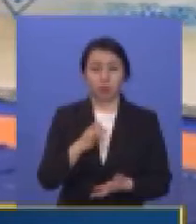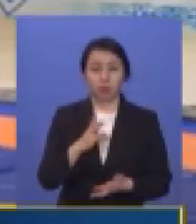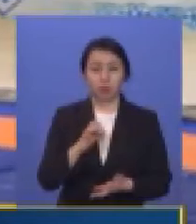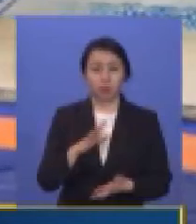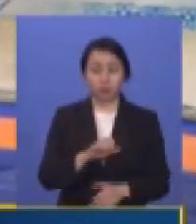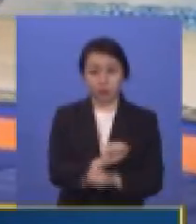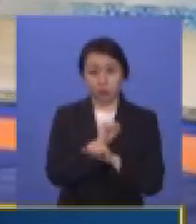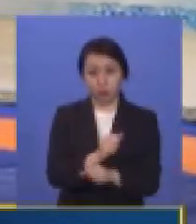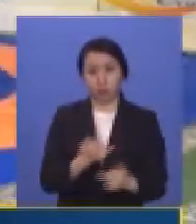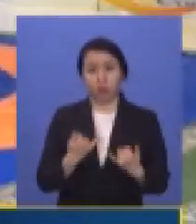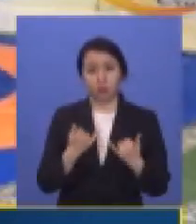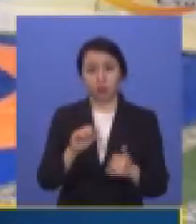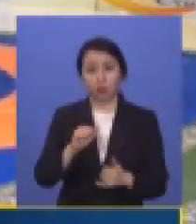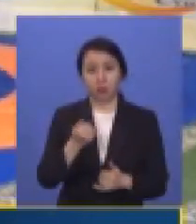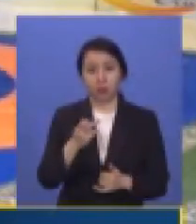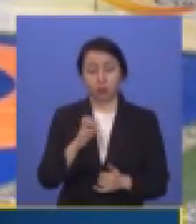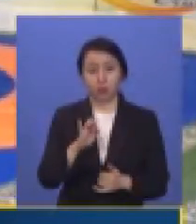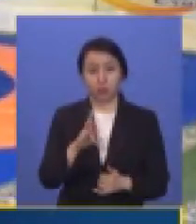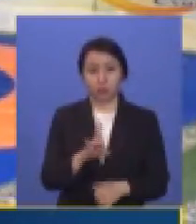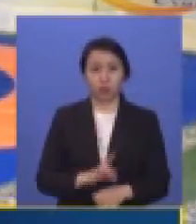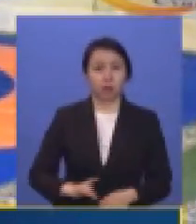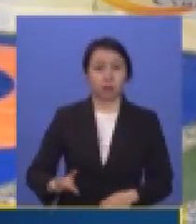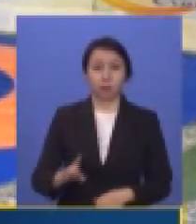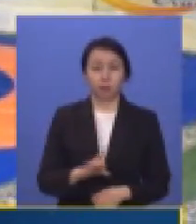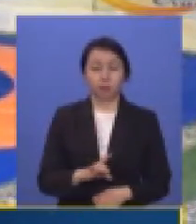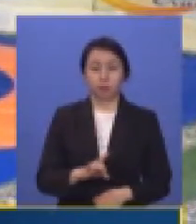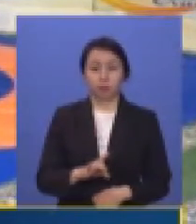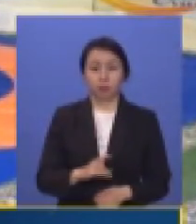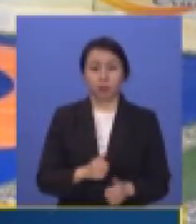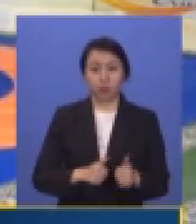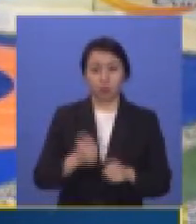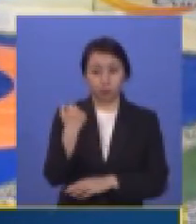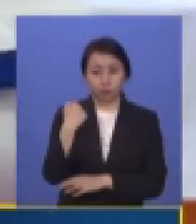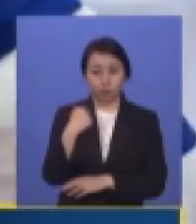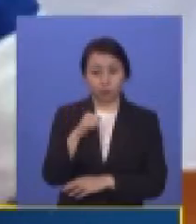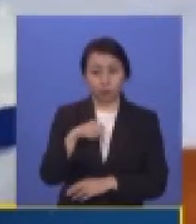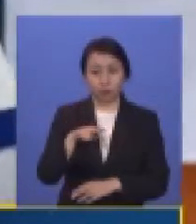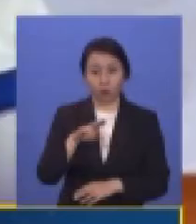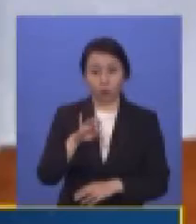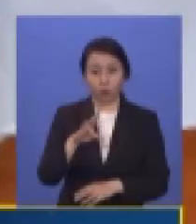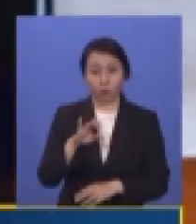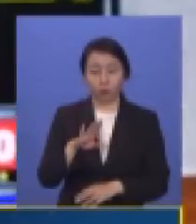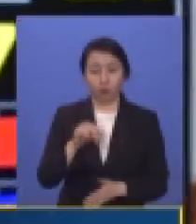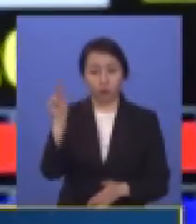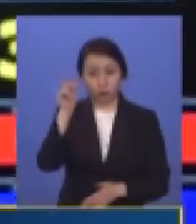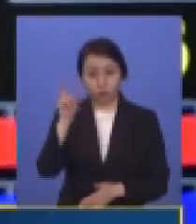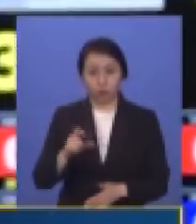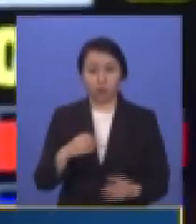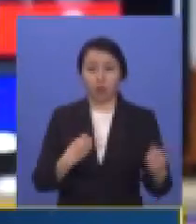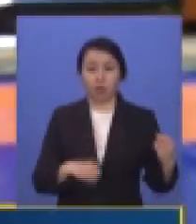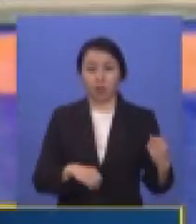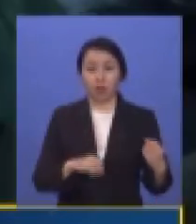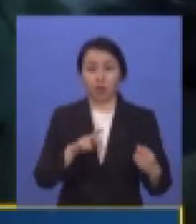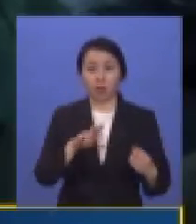Хасенов, защищавшие честь Айртауского и Акжарского районов. И на шаг опередил своих соперников Даулет Курмаш, ученик школы акынов имени